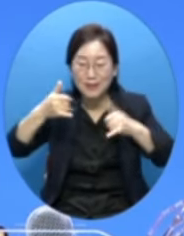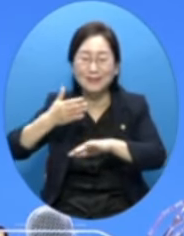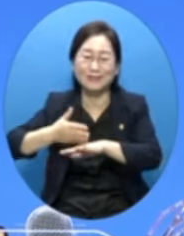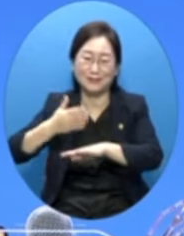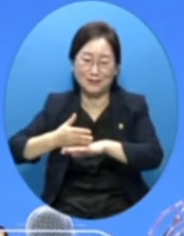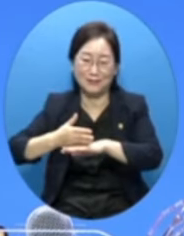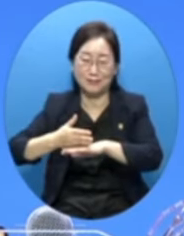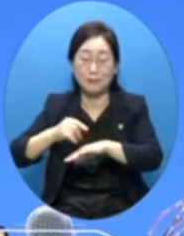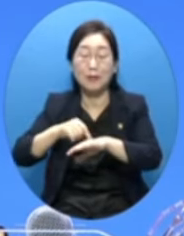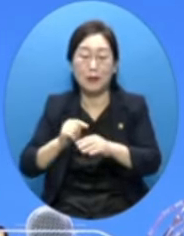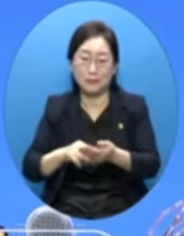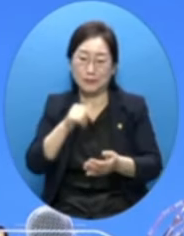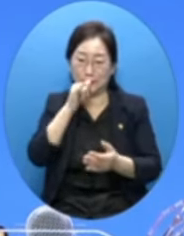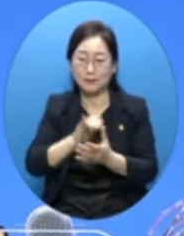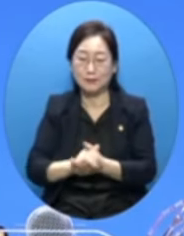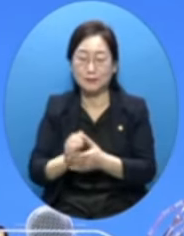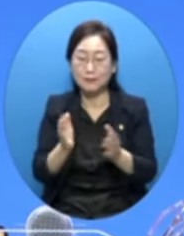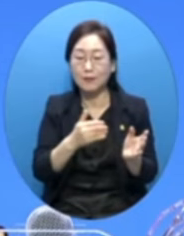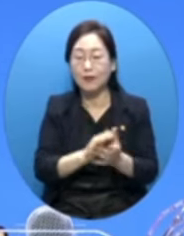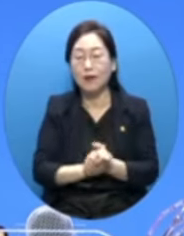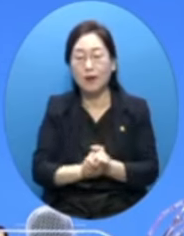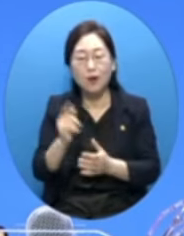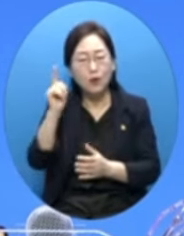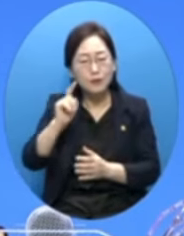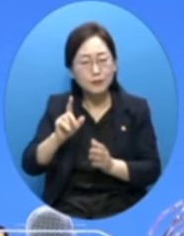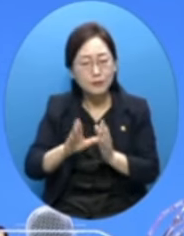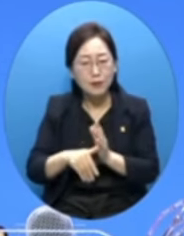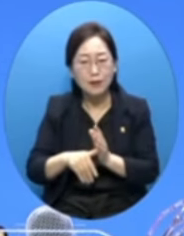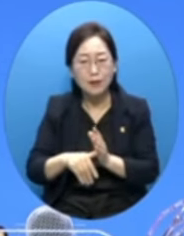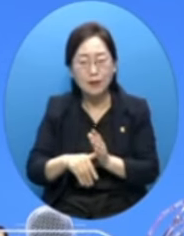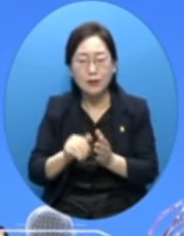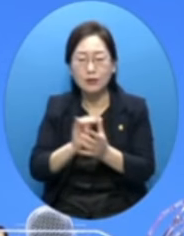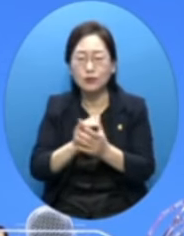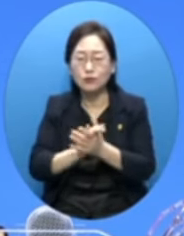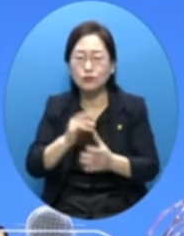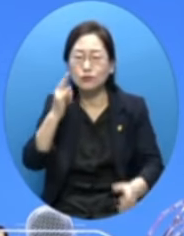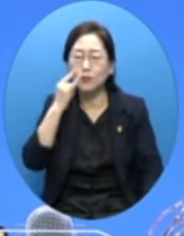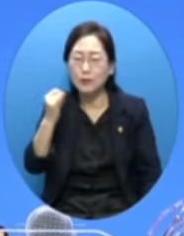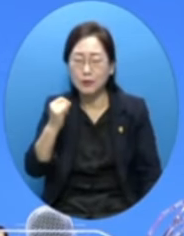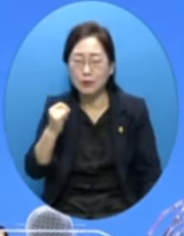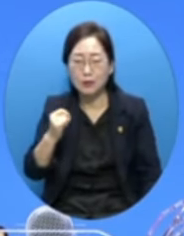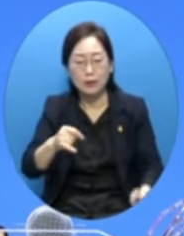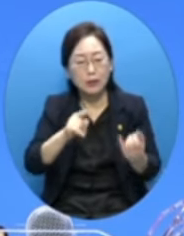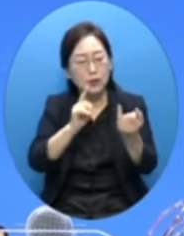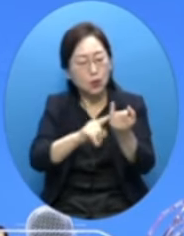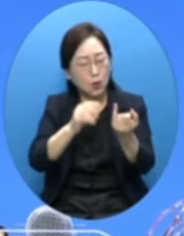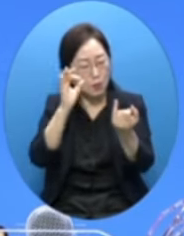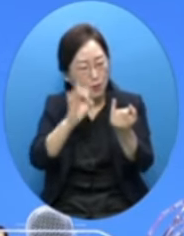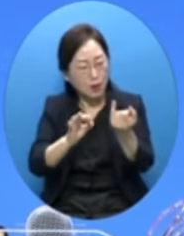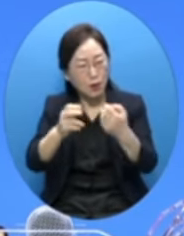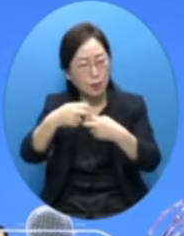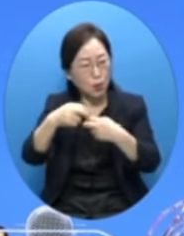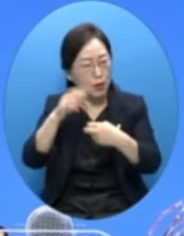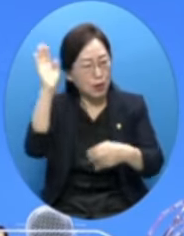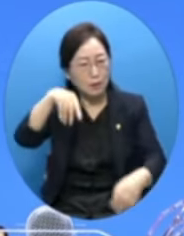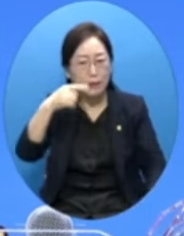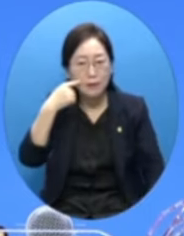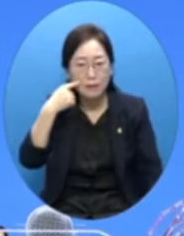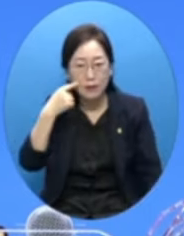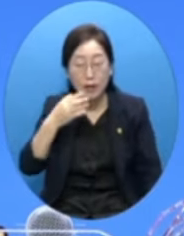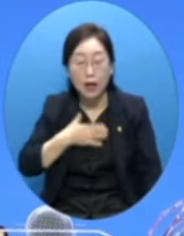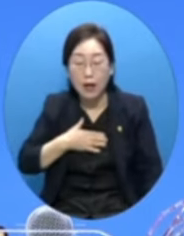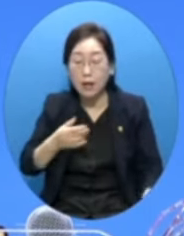어느 날 친구 어머니가 너 좀 병원에 가보자. 그래서 같이